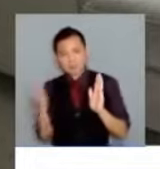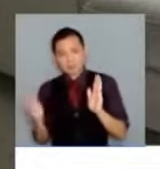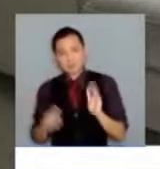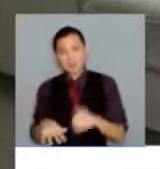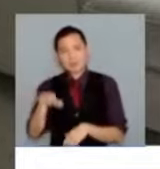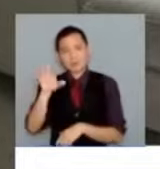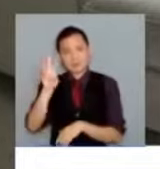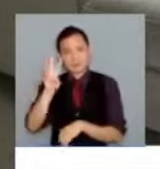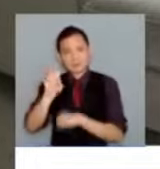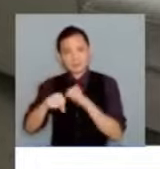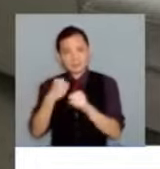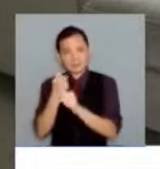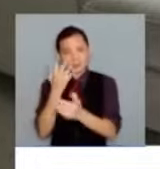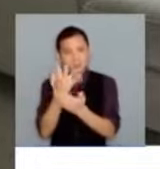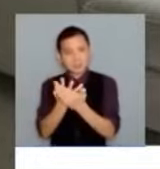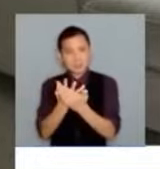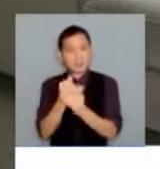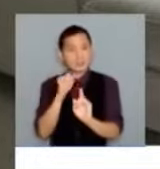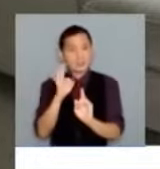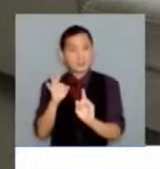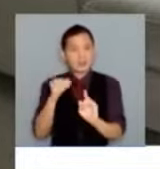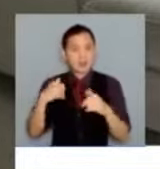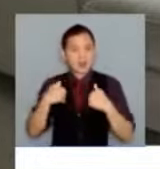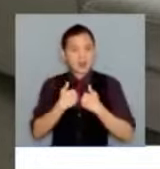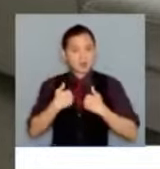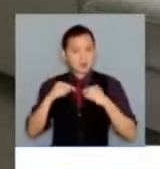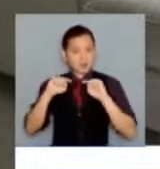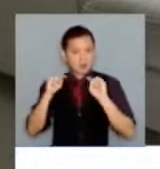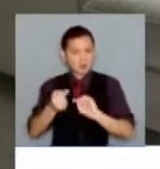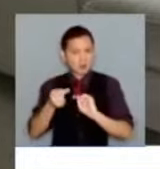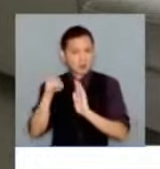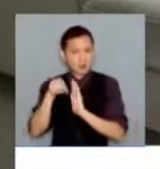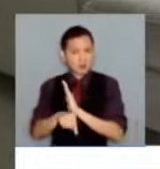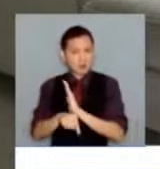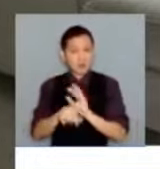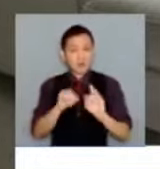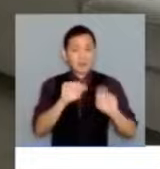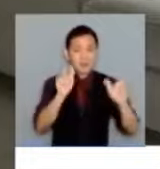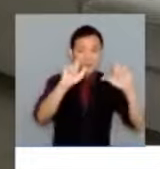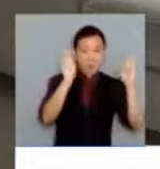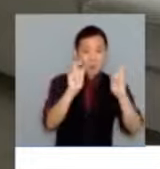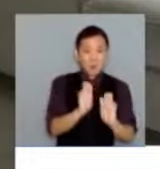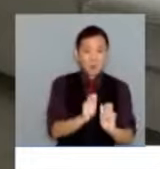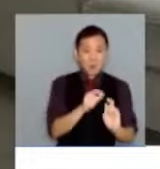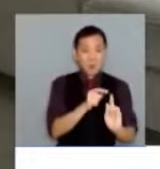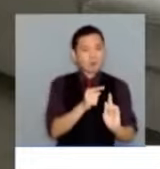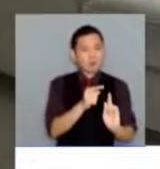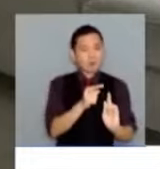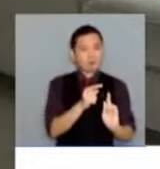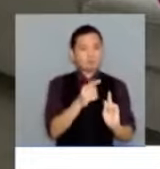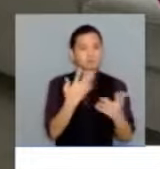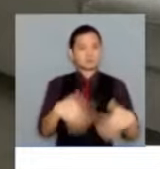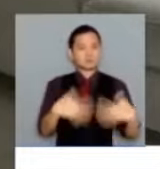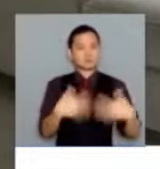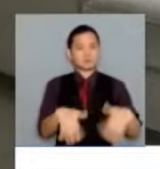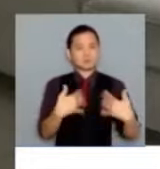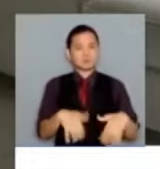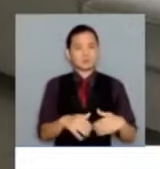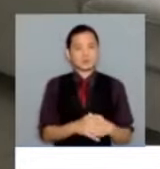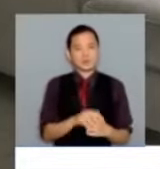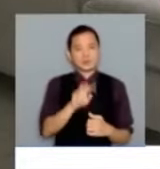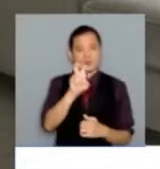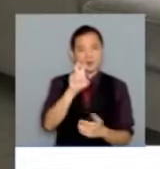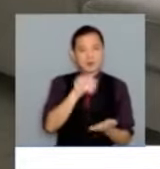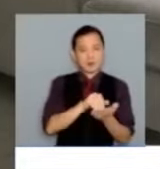ay critical. Kung ito ay endangered, ₱200,000 at 2 taong kulong naman. 10 days to